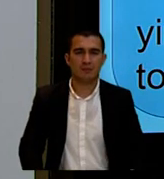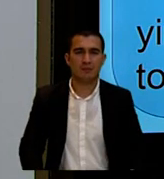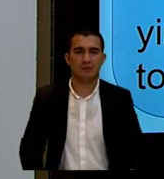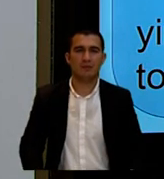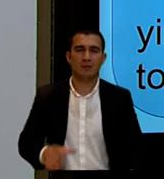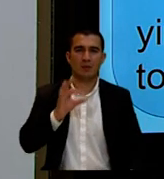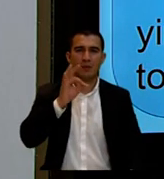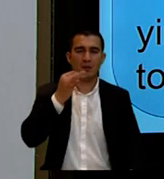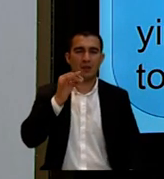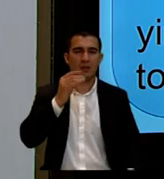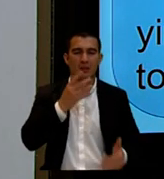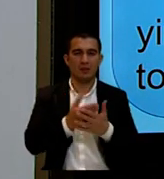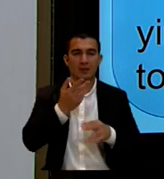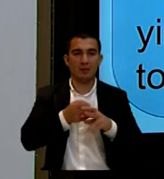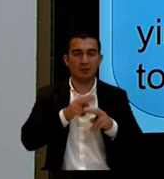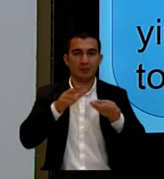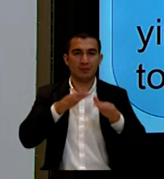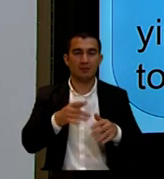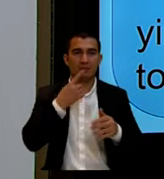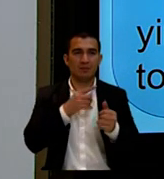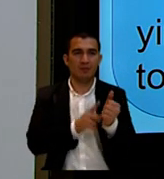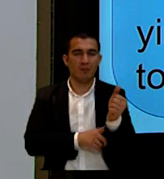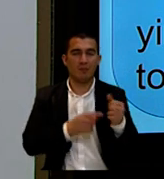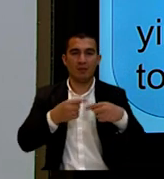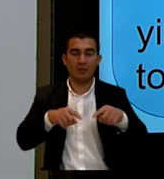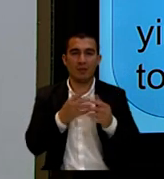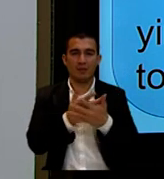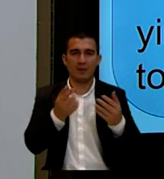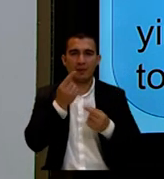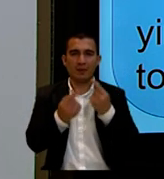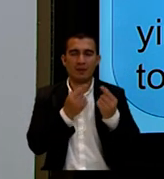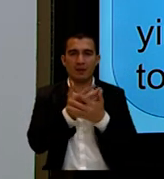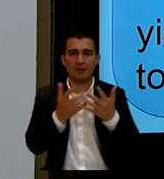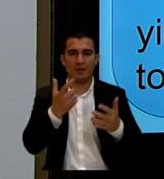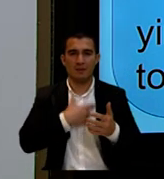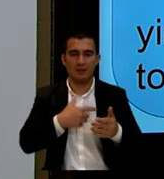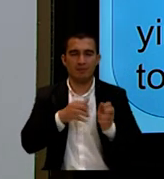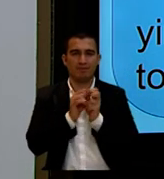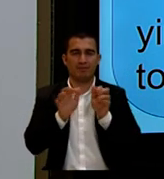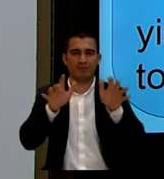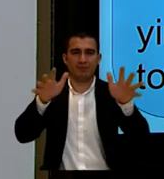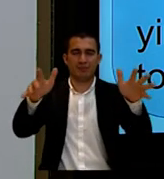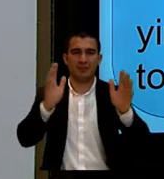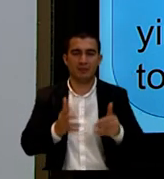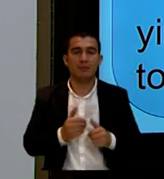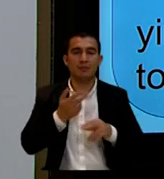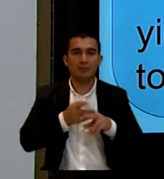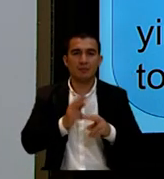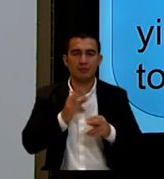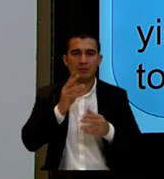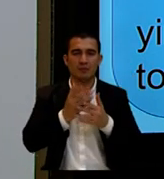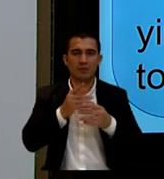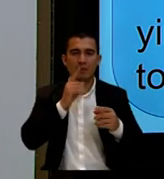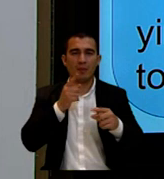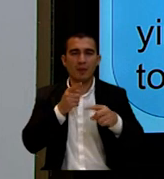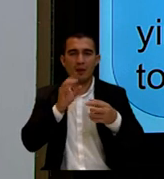Bu tomirdan qon kichikroq tomirlar orqali tanaga tarqaladi. To'qimalarda karbonat